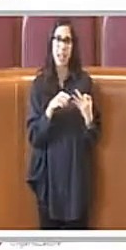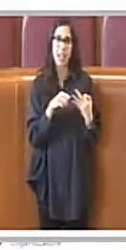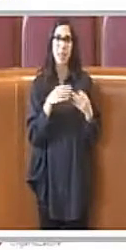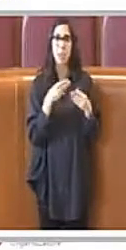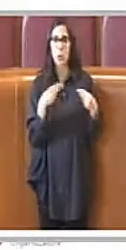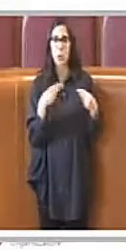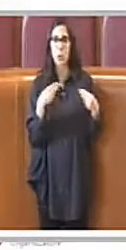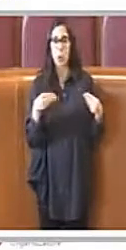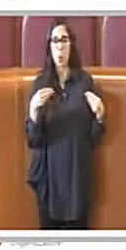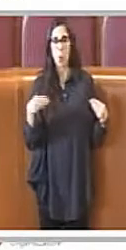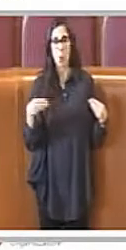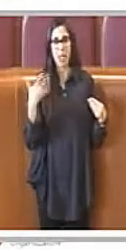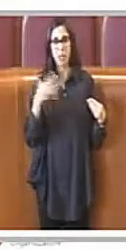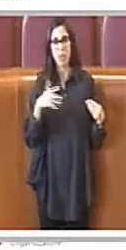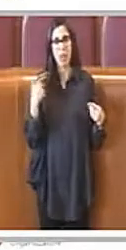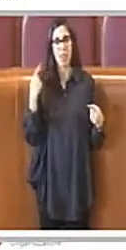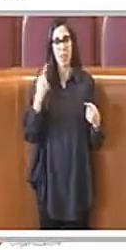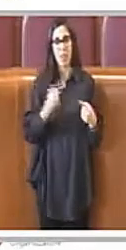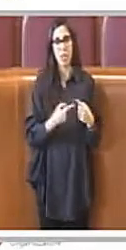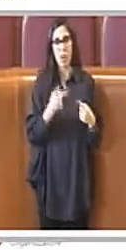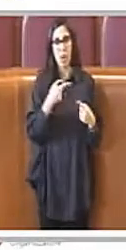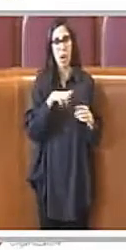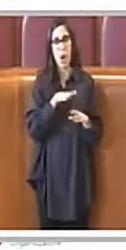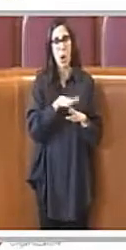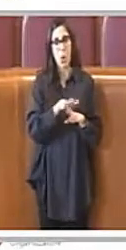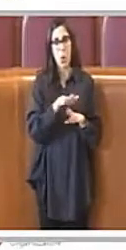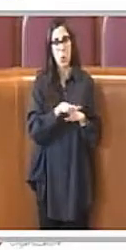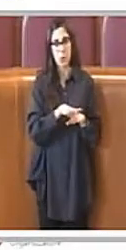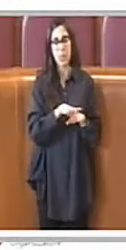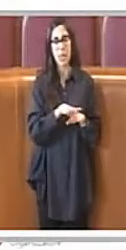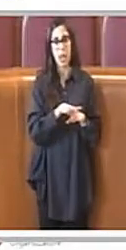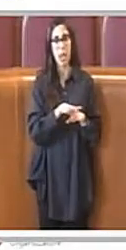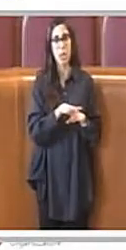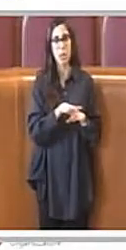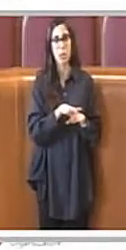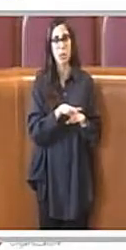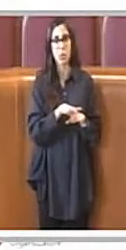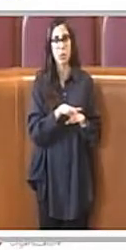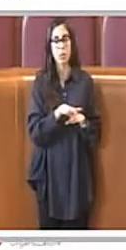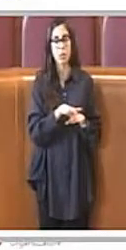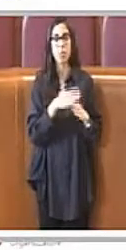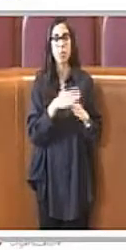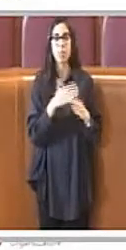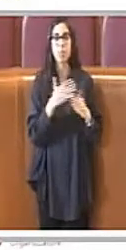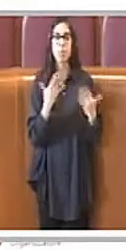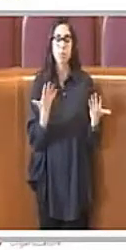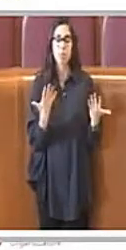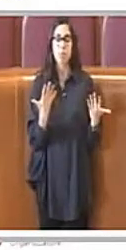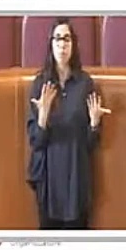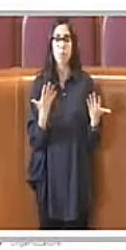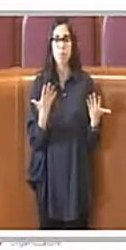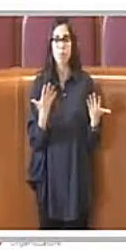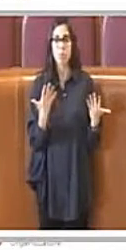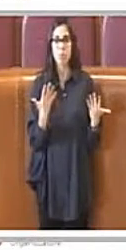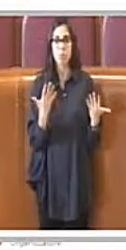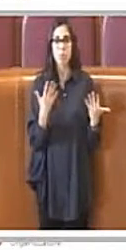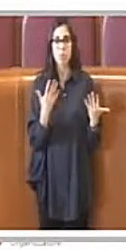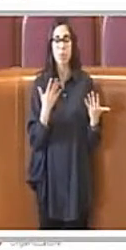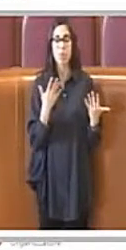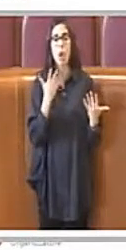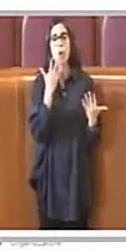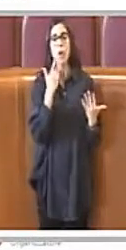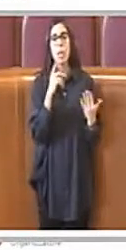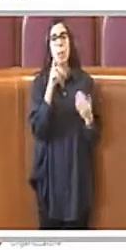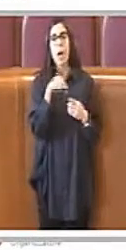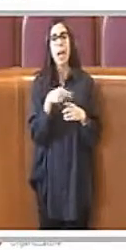abbiamo portato avanti e che stiamo portando avanti, e da questo punto di vista insomma anche quella di prevedere